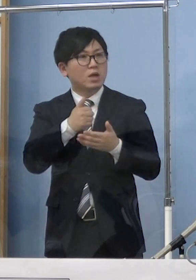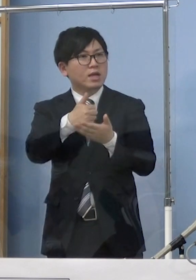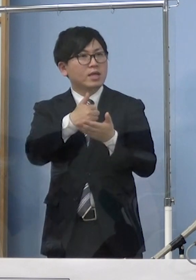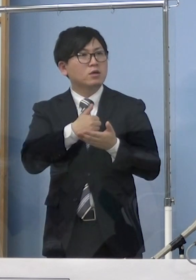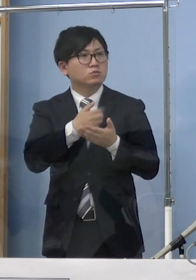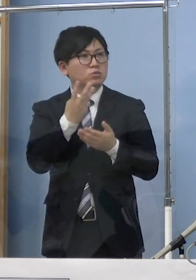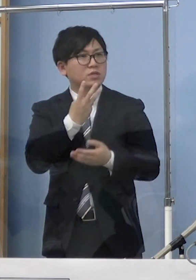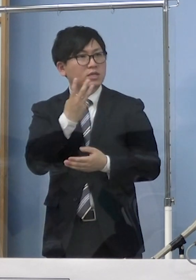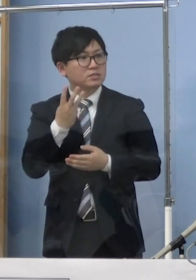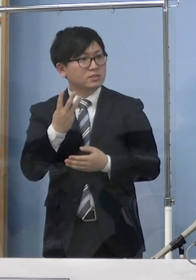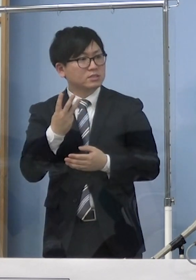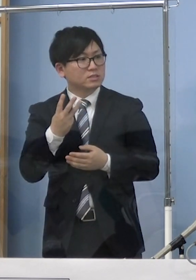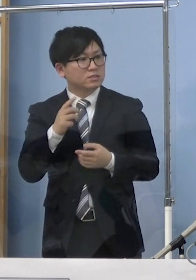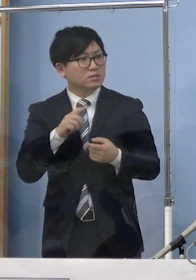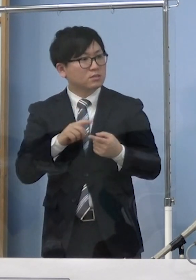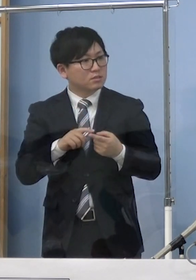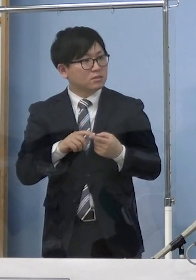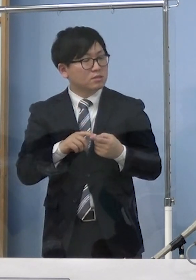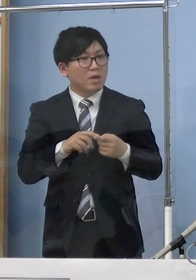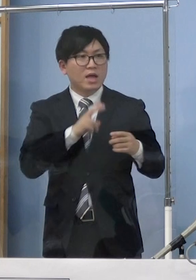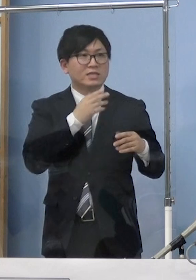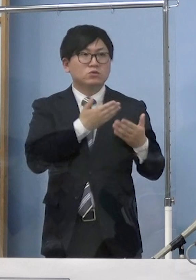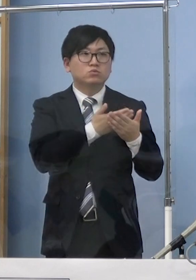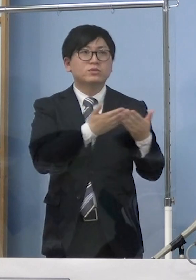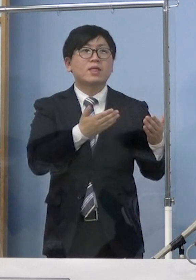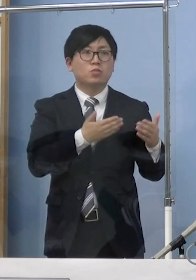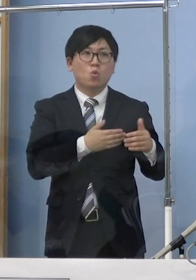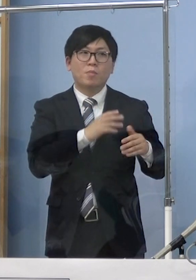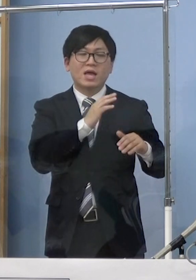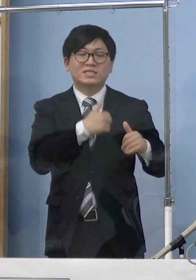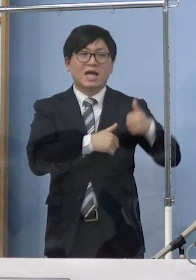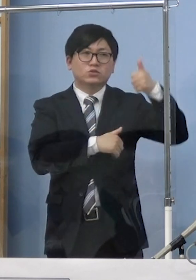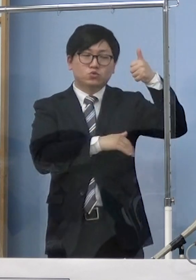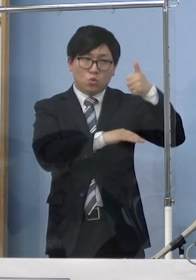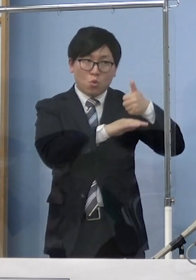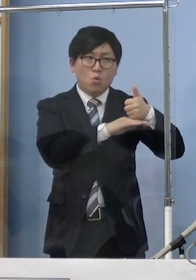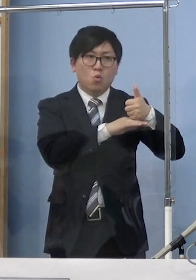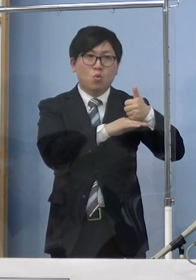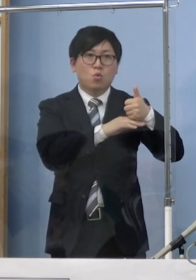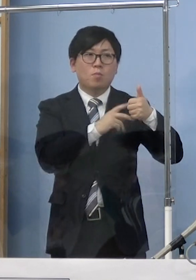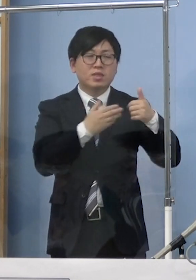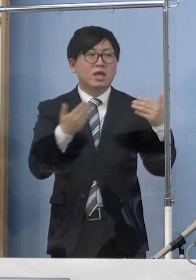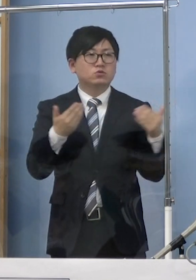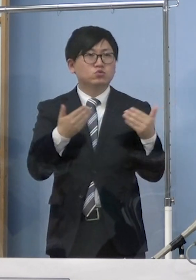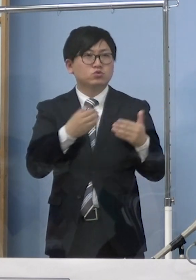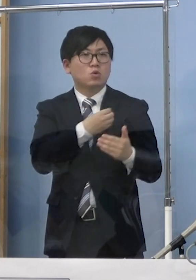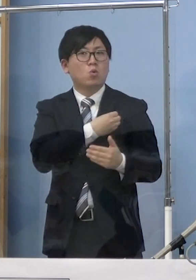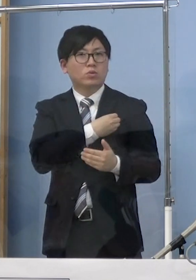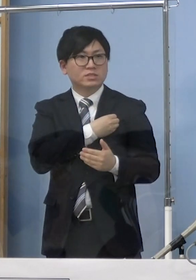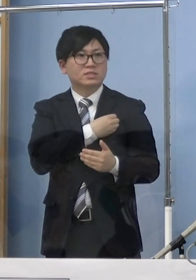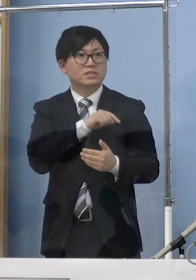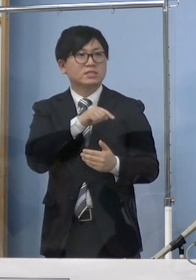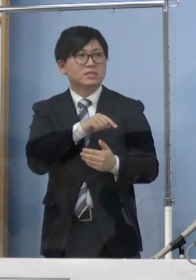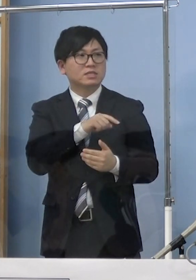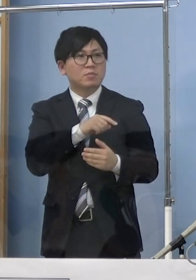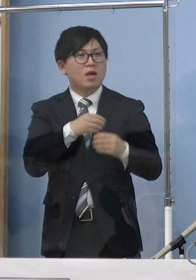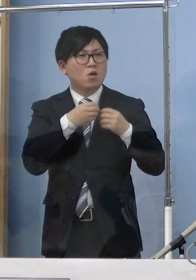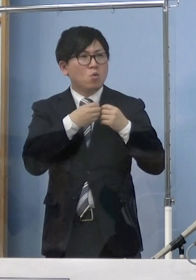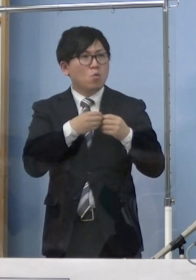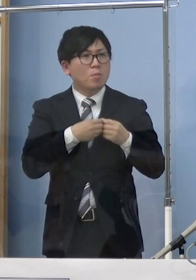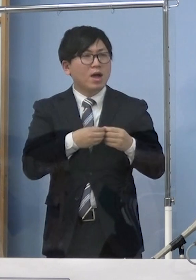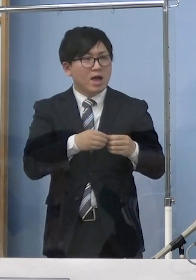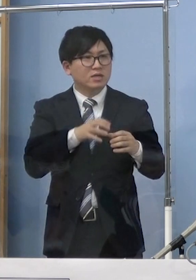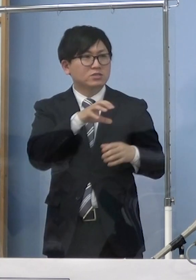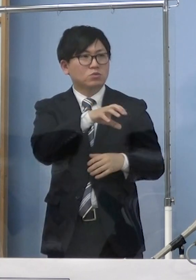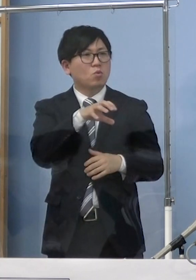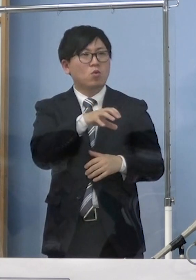その飲食店のオーナーの方とか従業員の方がどういったこと形かというのが今の時点では確かにはっきり